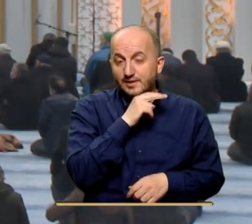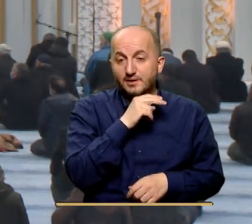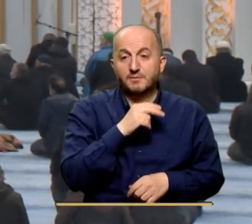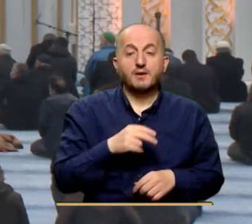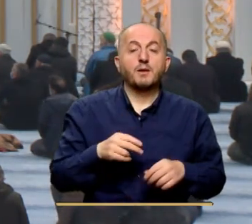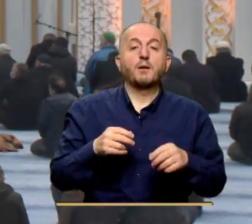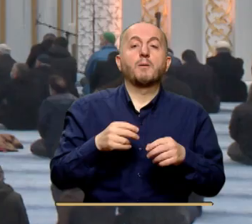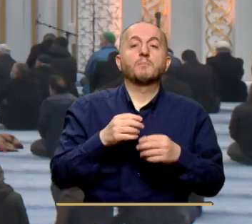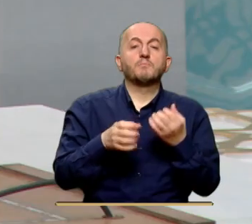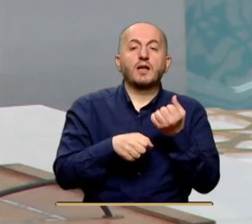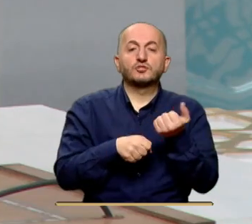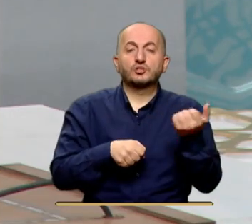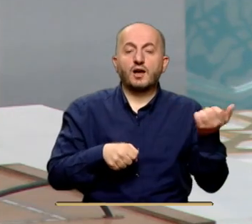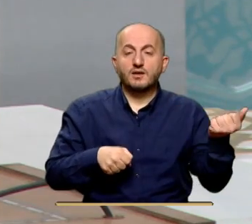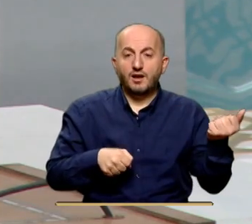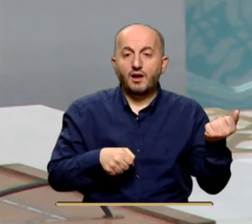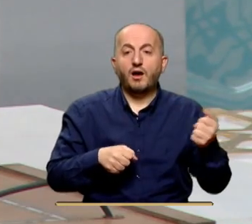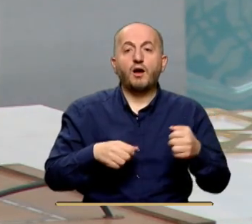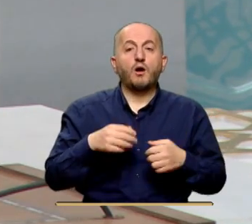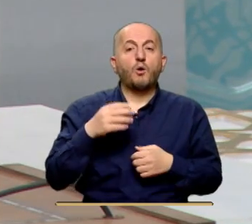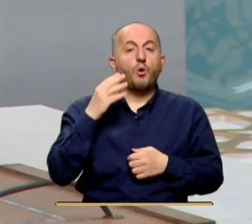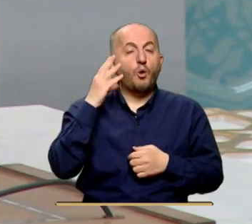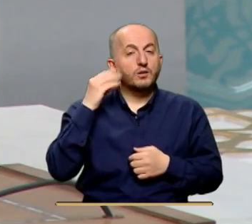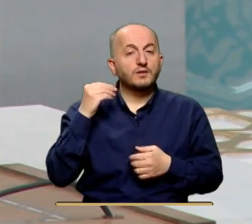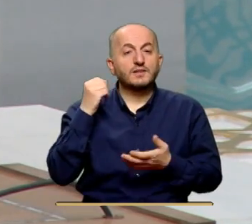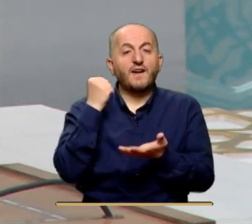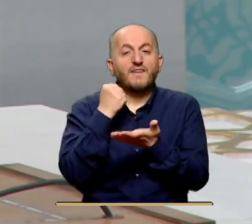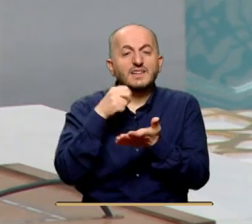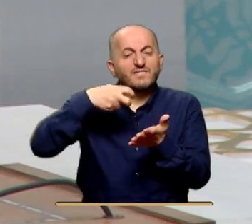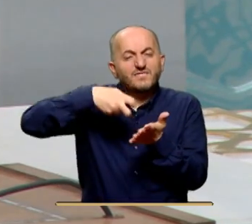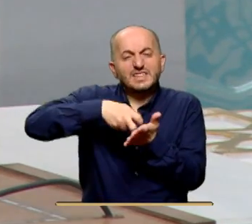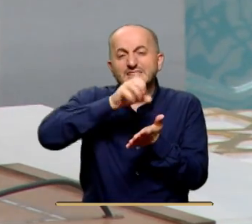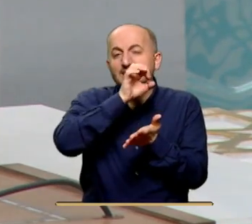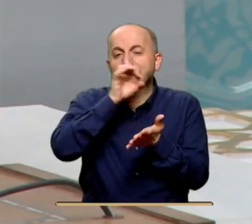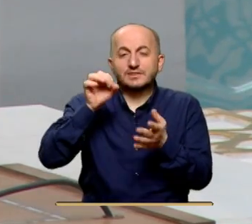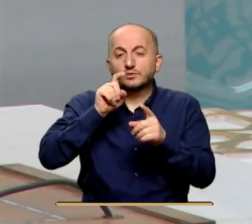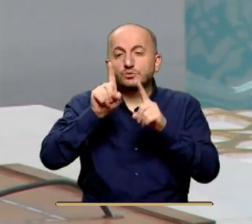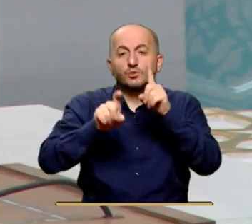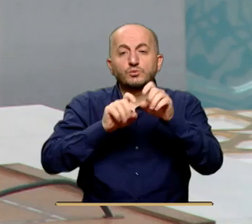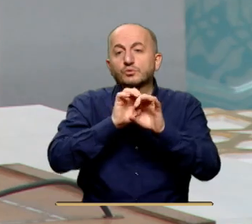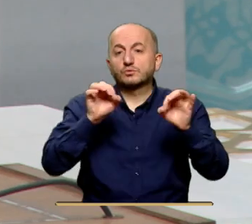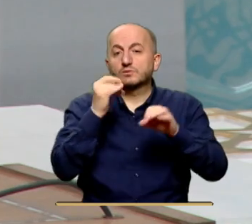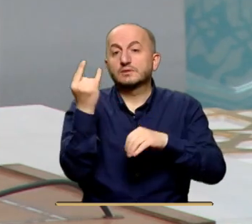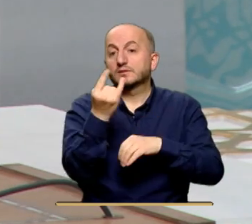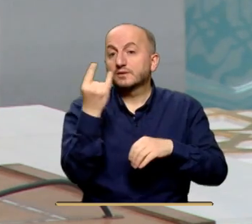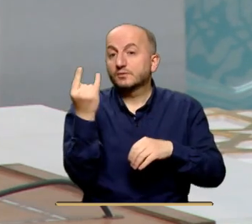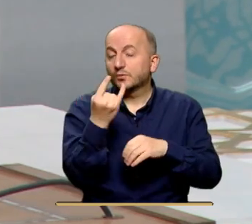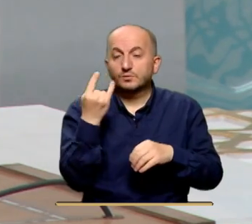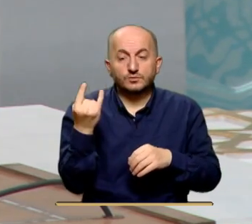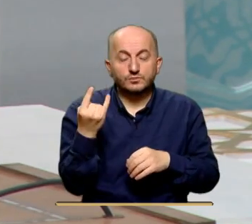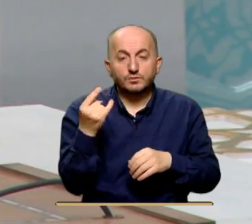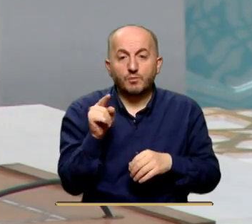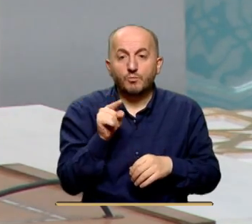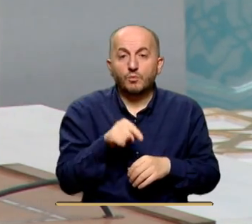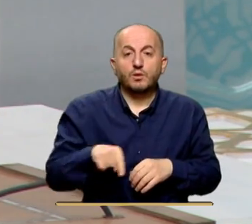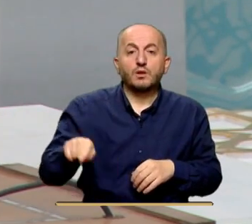Belçika'ya, Hollanda'ya, birçok ülkeye hiç vizesiz, efendim, sorgusuz, sualsiz geçiyorsunuz. Ya